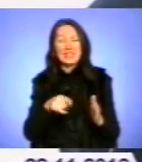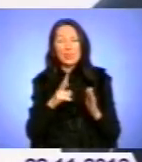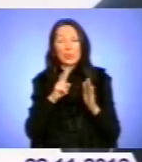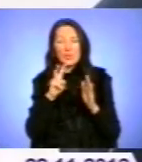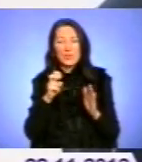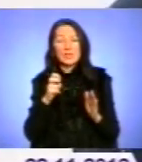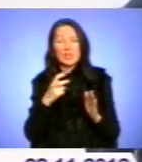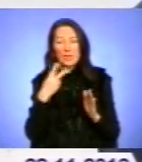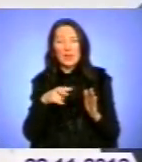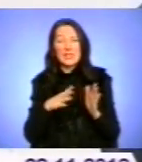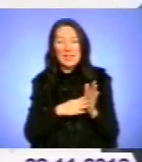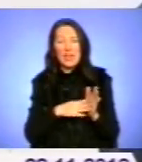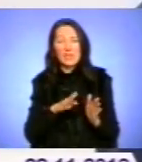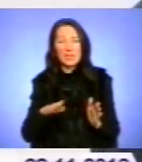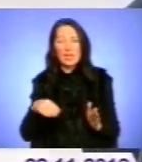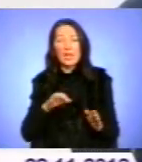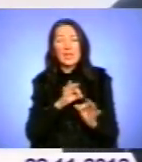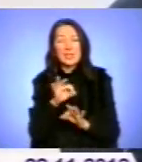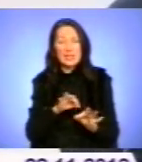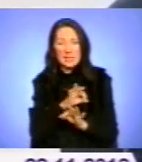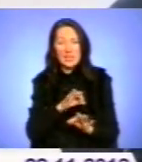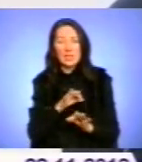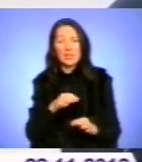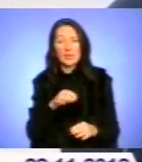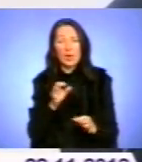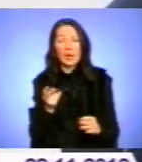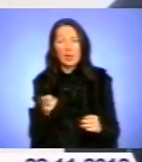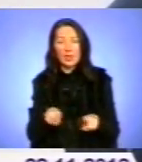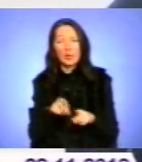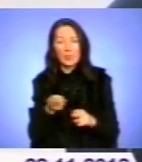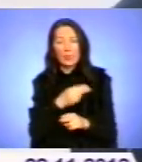1229. Маю на увазі, це діти-сироти, діти, позбавлені батьківського піклування. Відповідно,